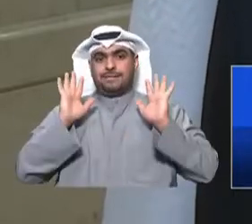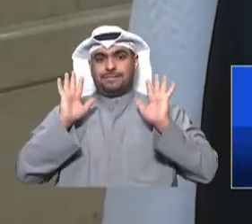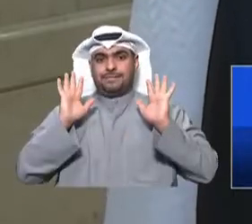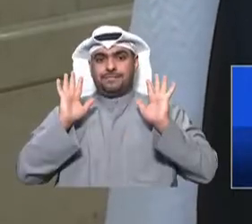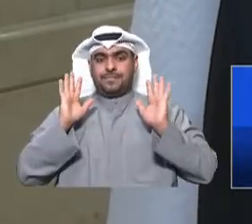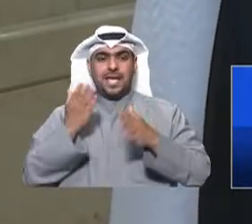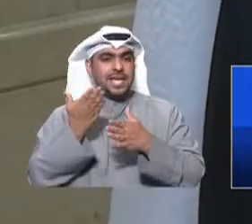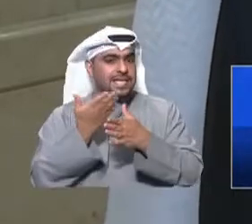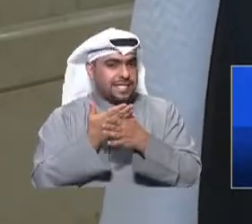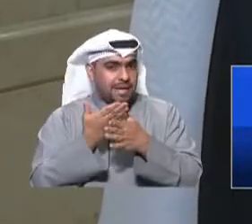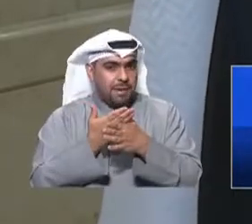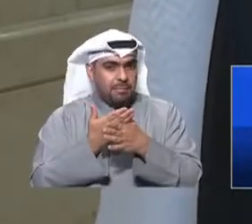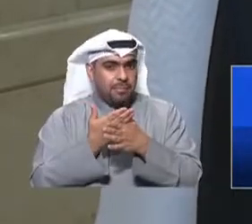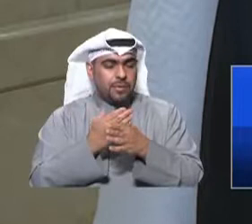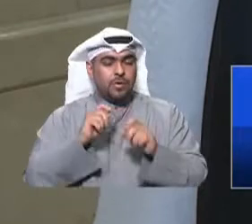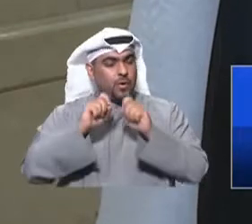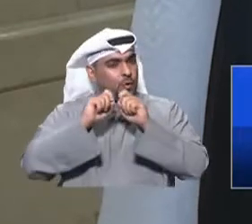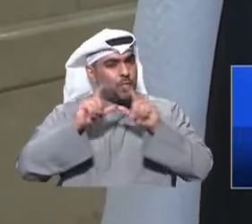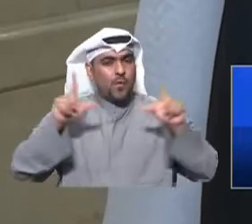تراخي إلى حد ما في